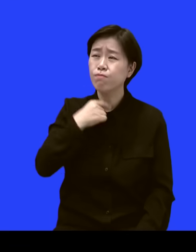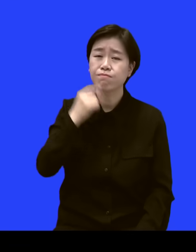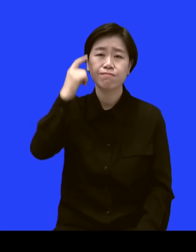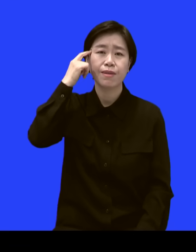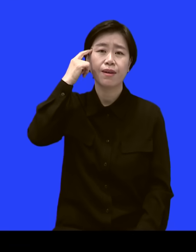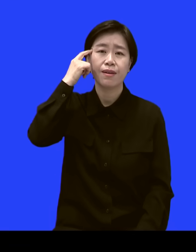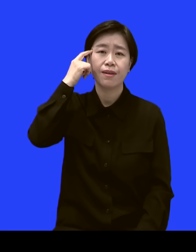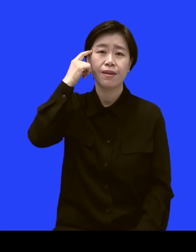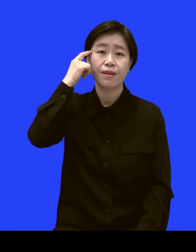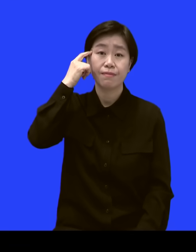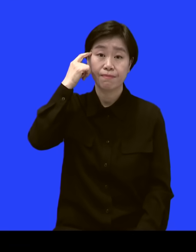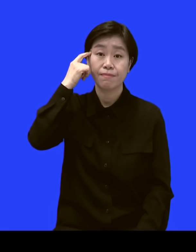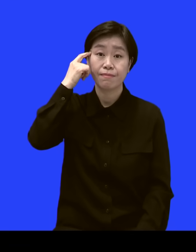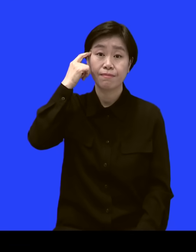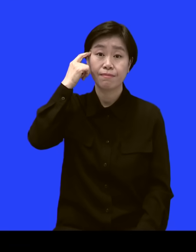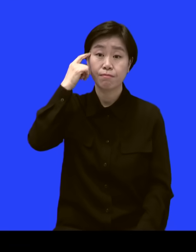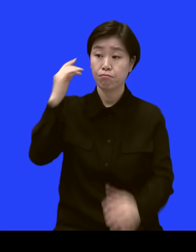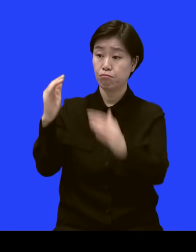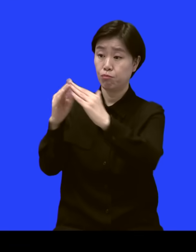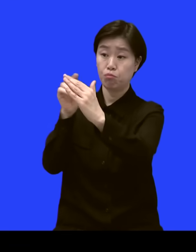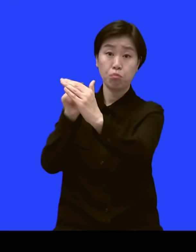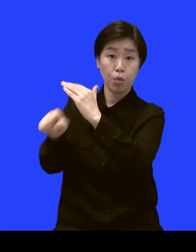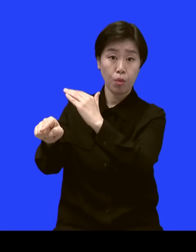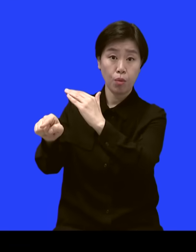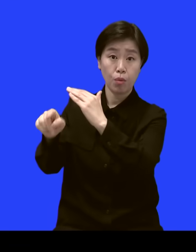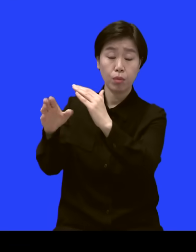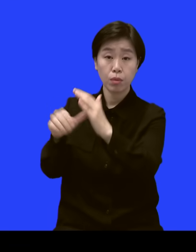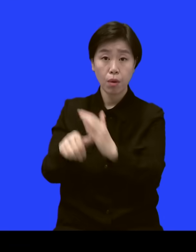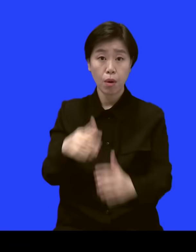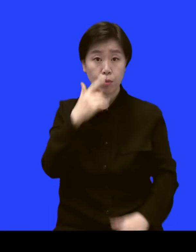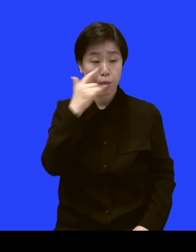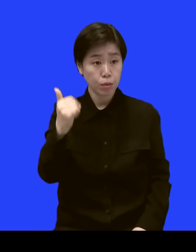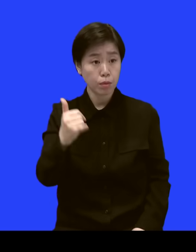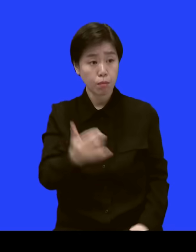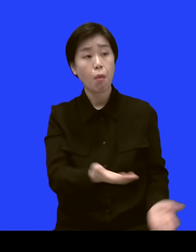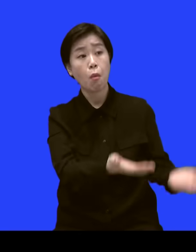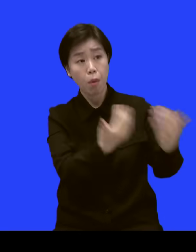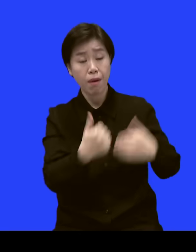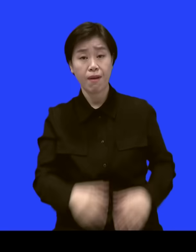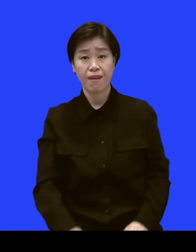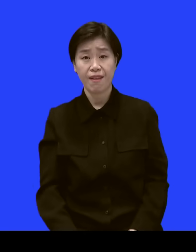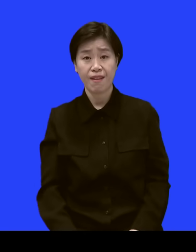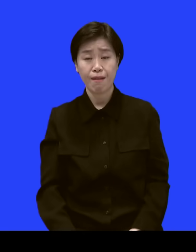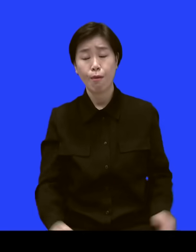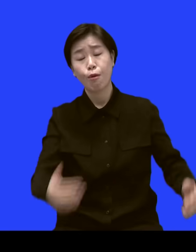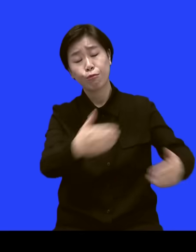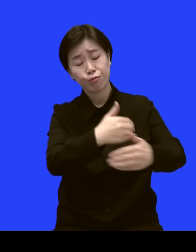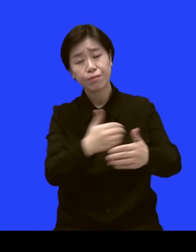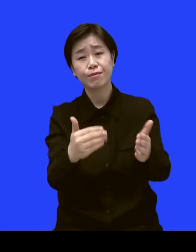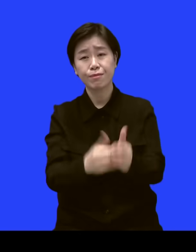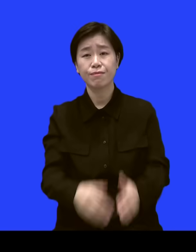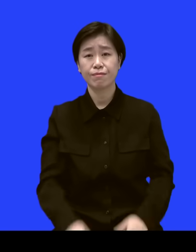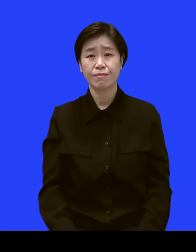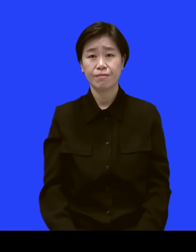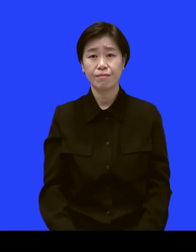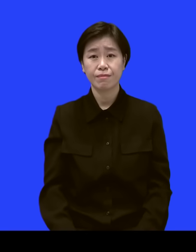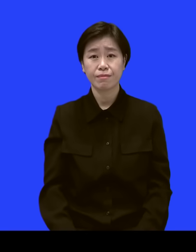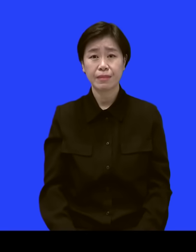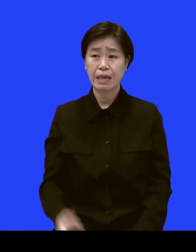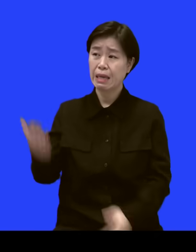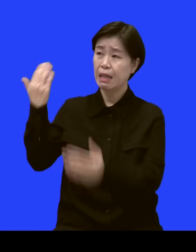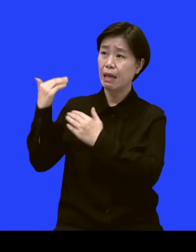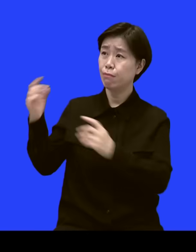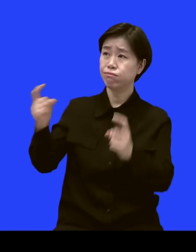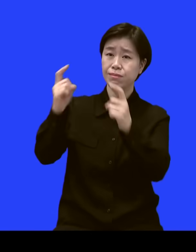그래서 갔는데 어머니 아버지가 아무렇지 않게 그렇게 못되게 굴고 부모님